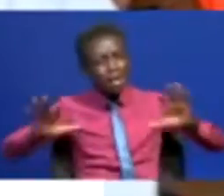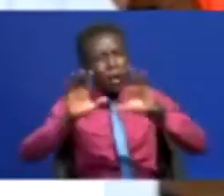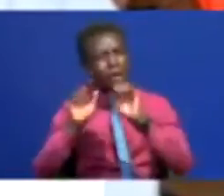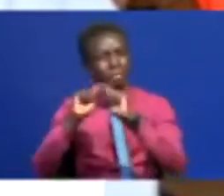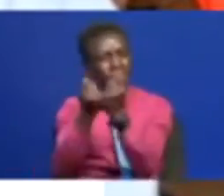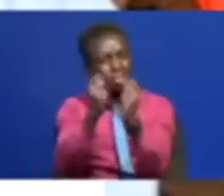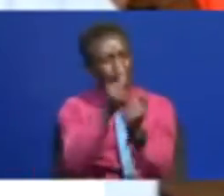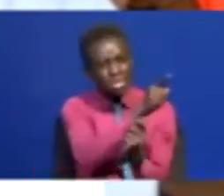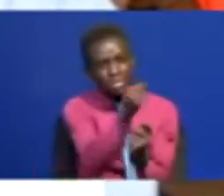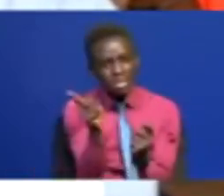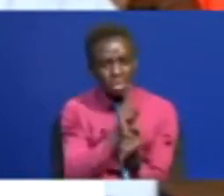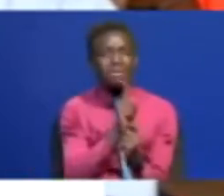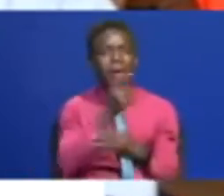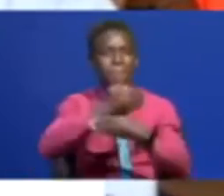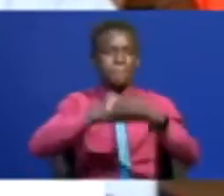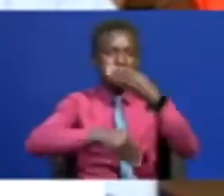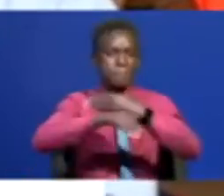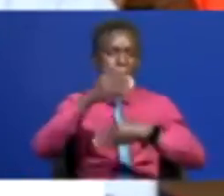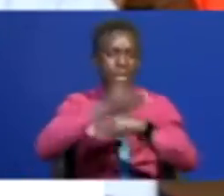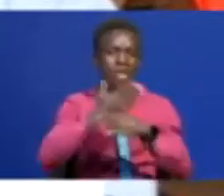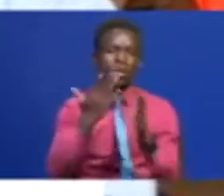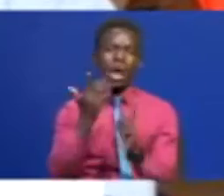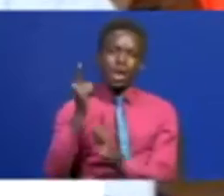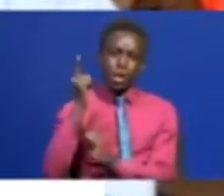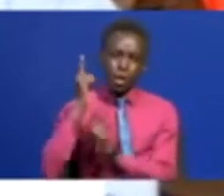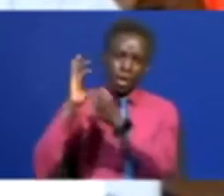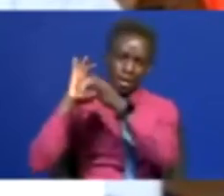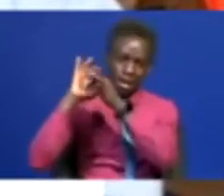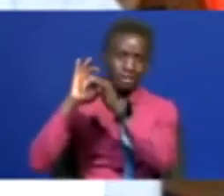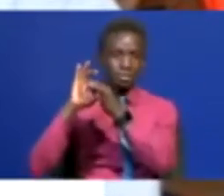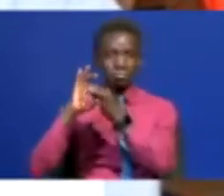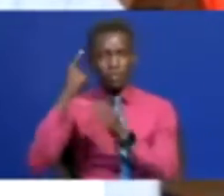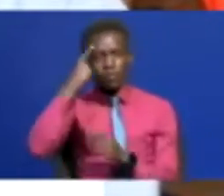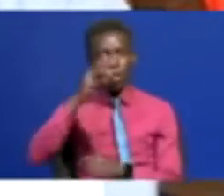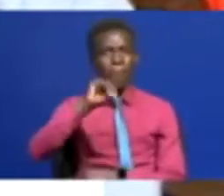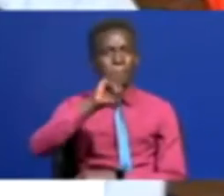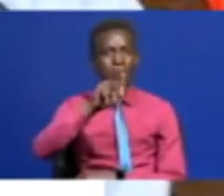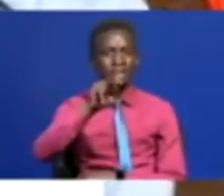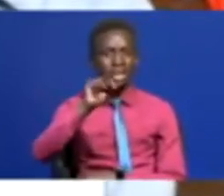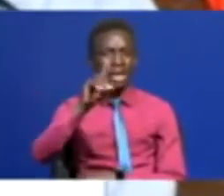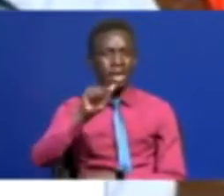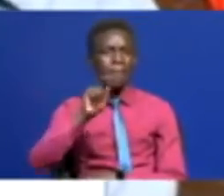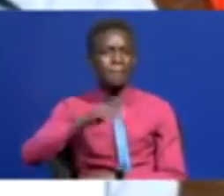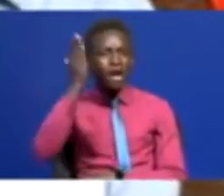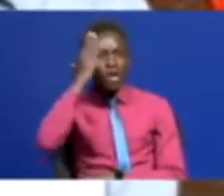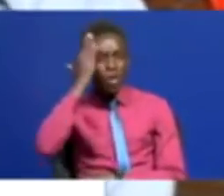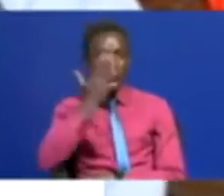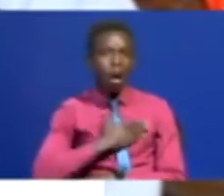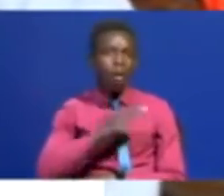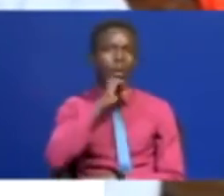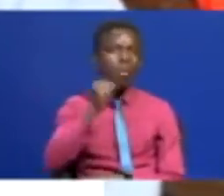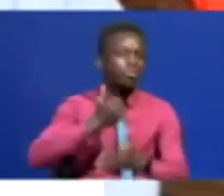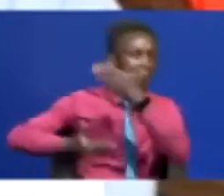mila na desturi za Mijikenda. Tuungane pamoja, tujue taratibu za Mijikenda ni nini, vizazi vyetu